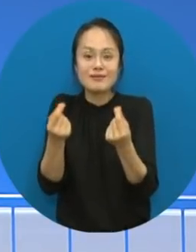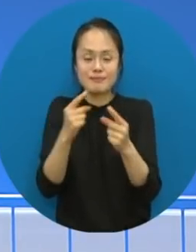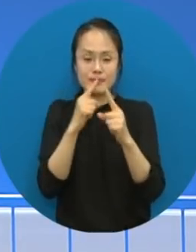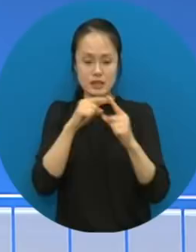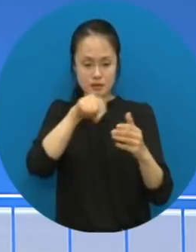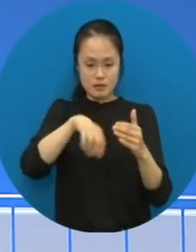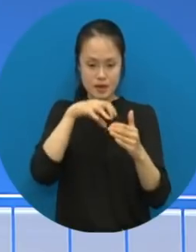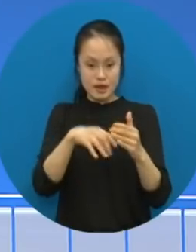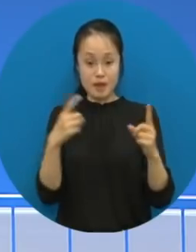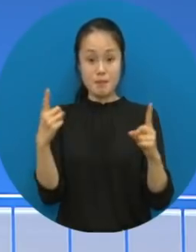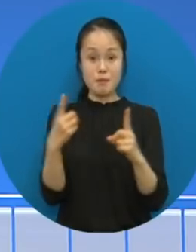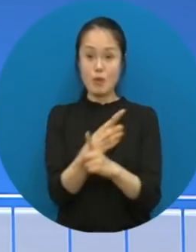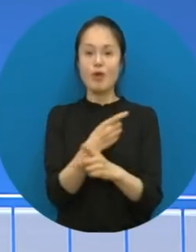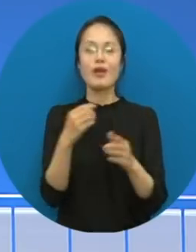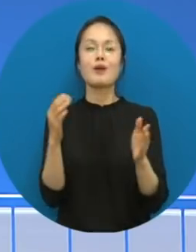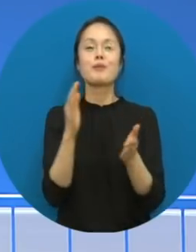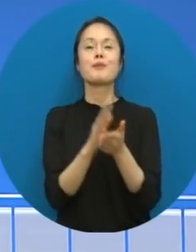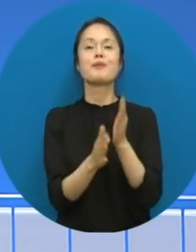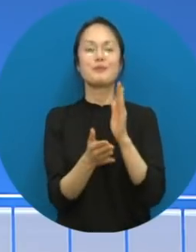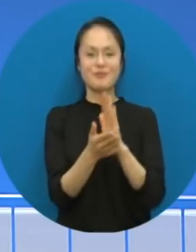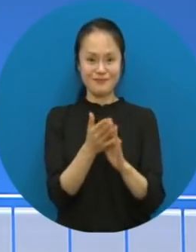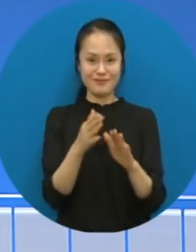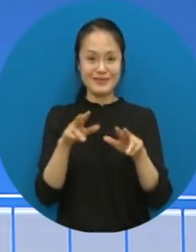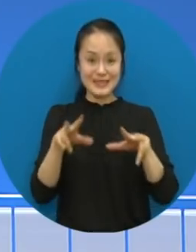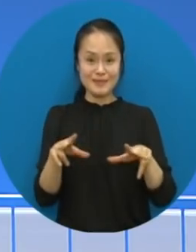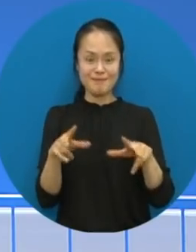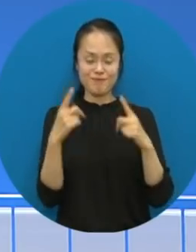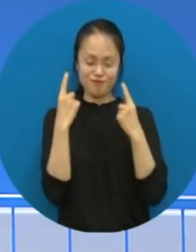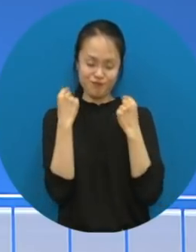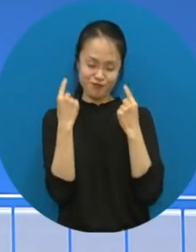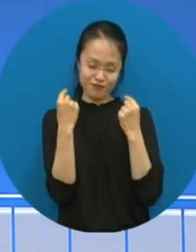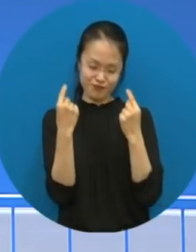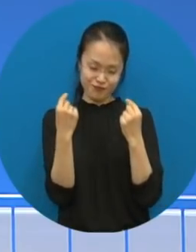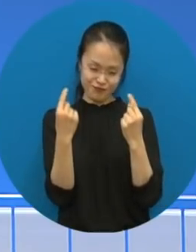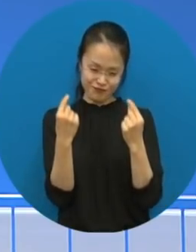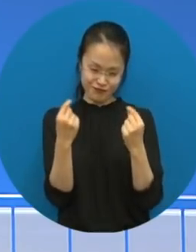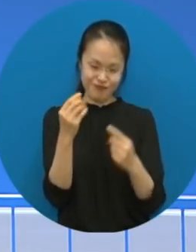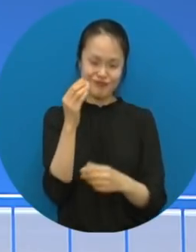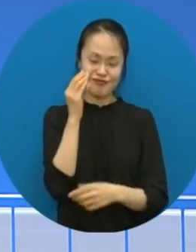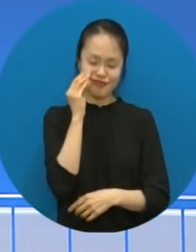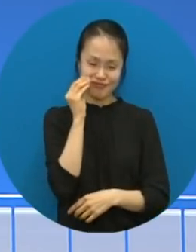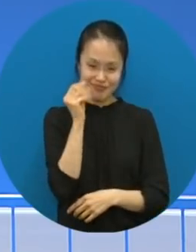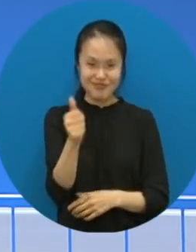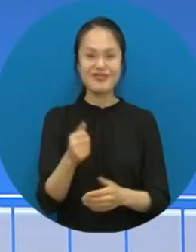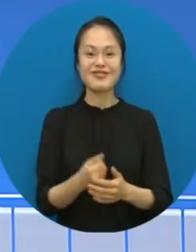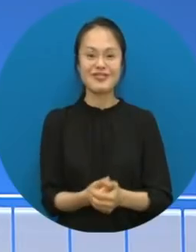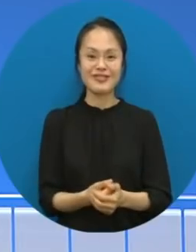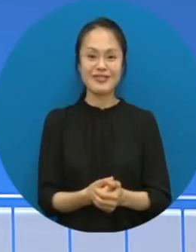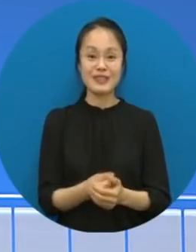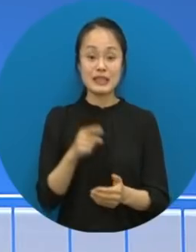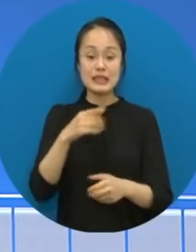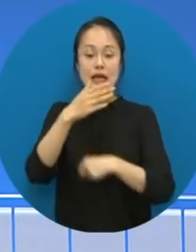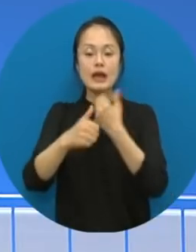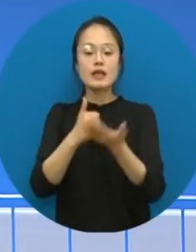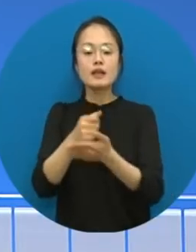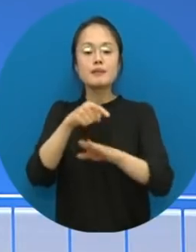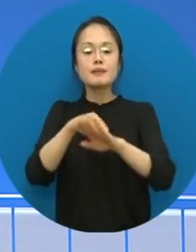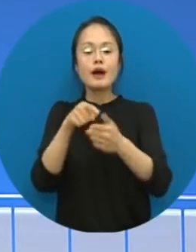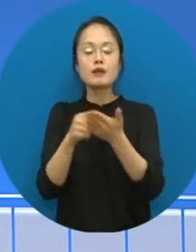불변하며 지금도 지속되고 있다고 선포합니다. 그 하나님의 마음을 나누고자